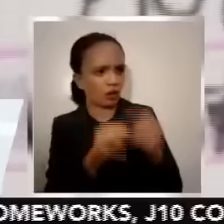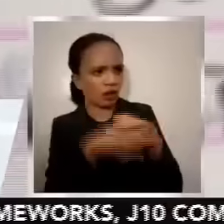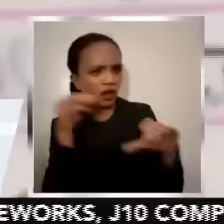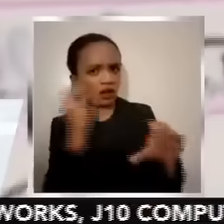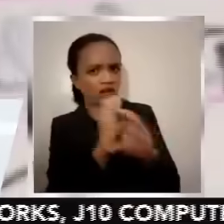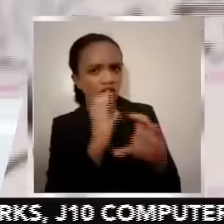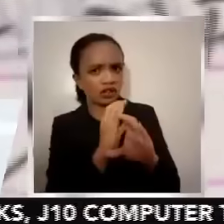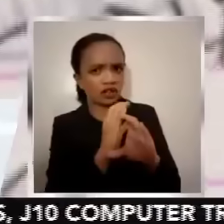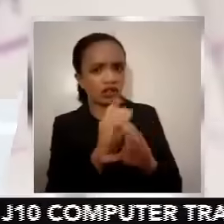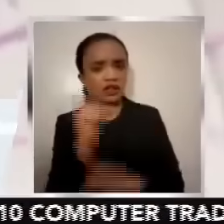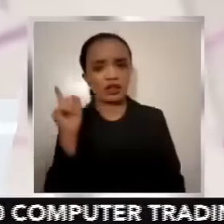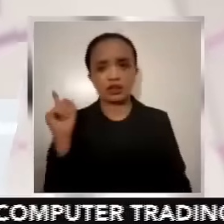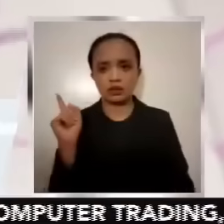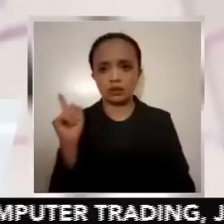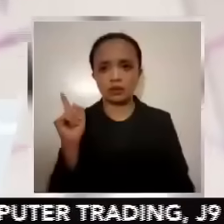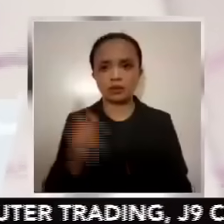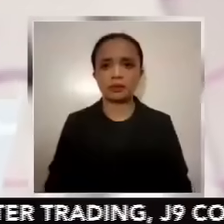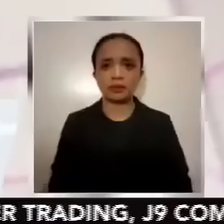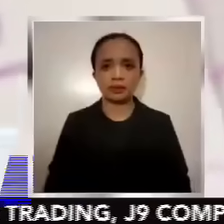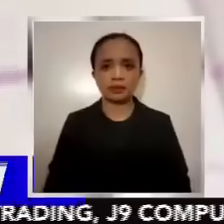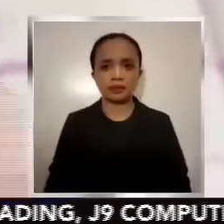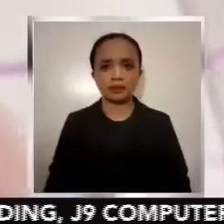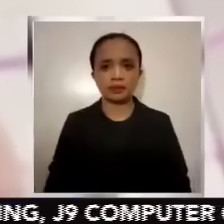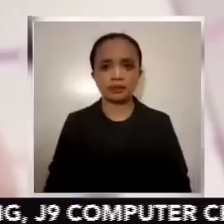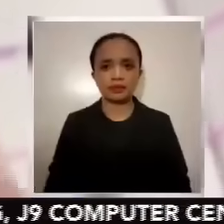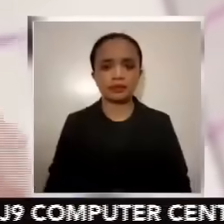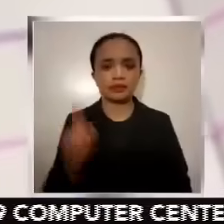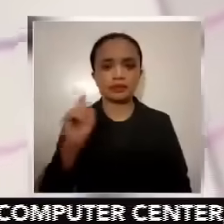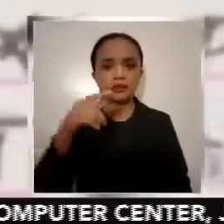unit Adventure Silver